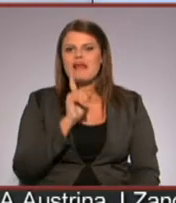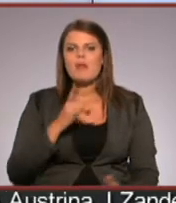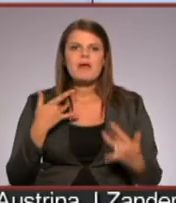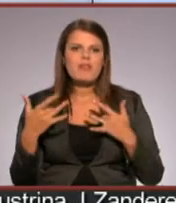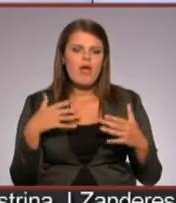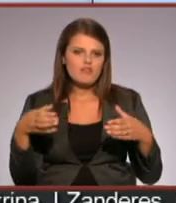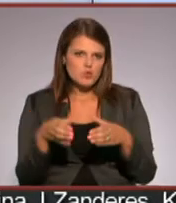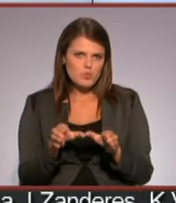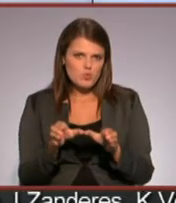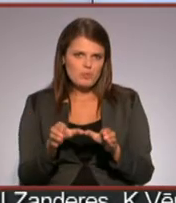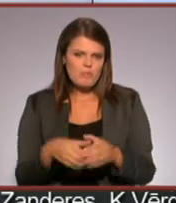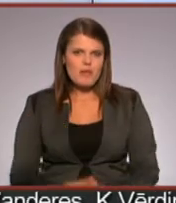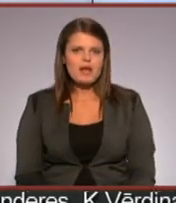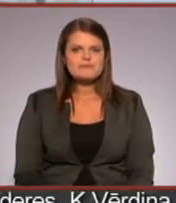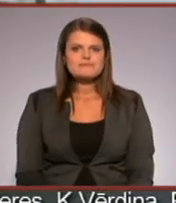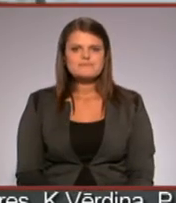teātra trupa.